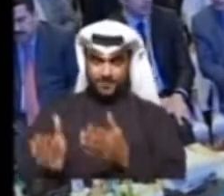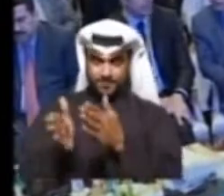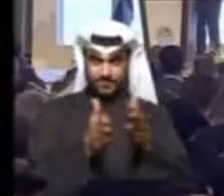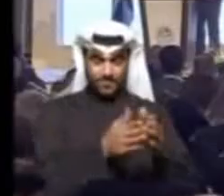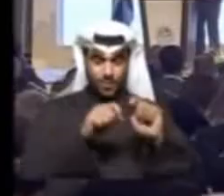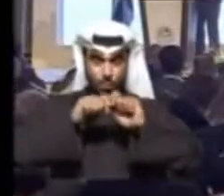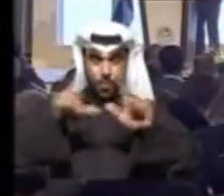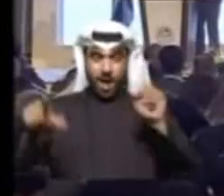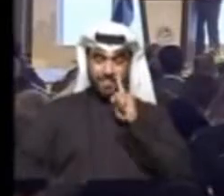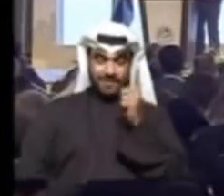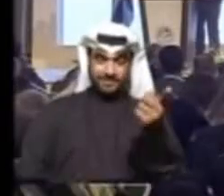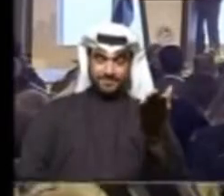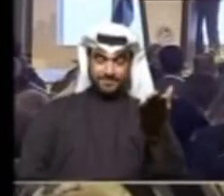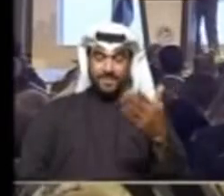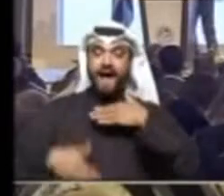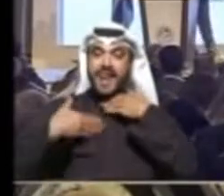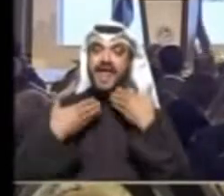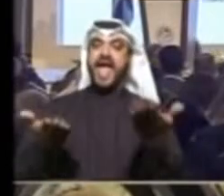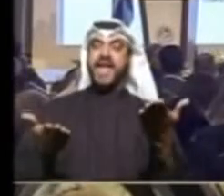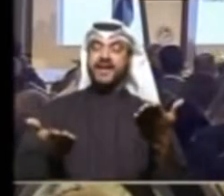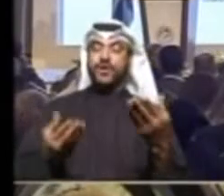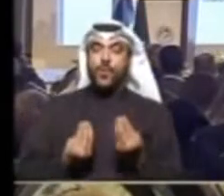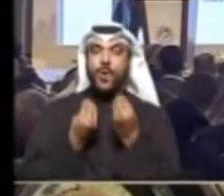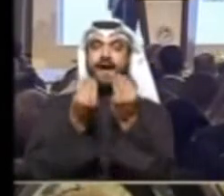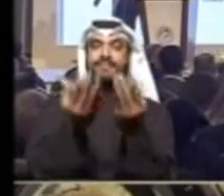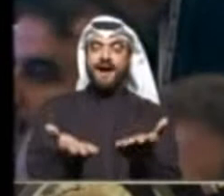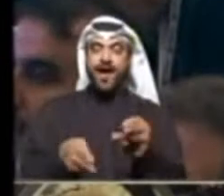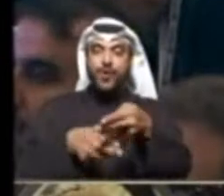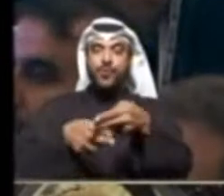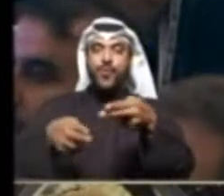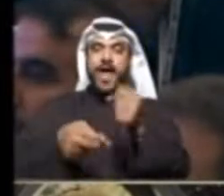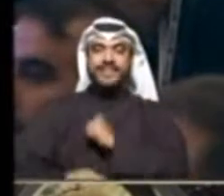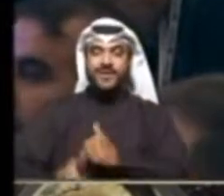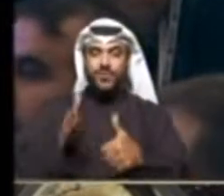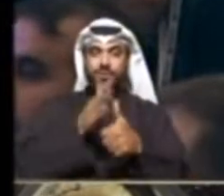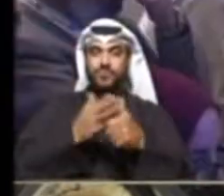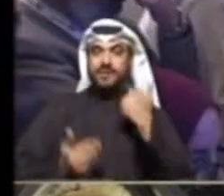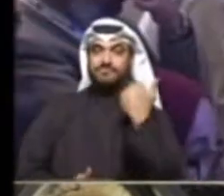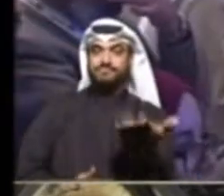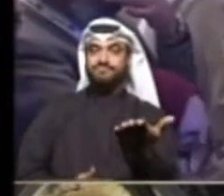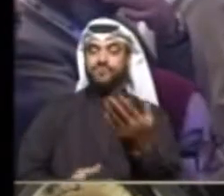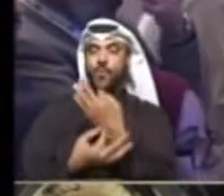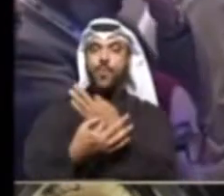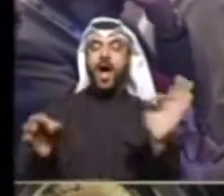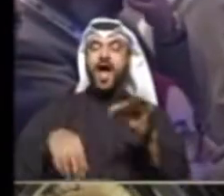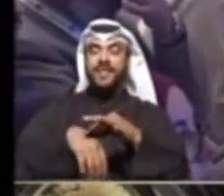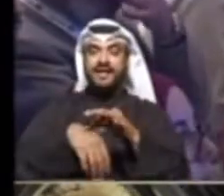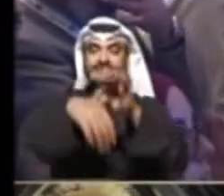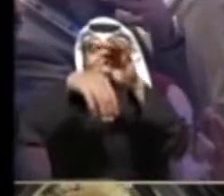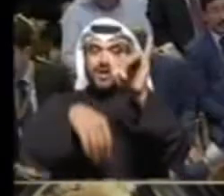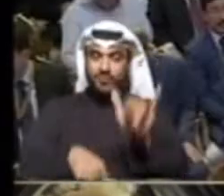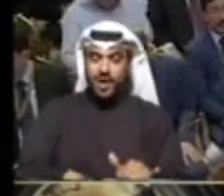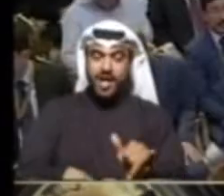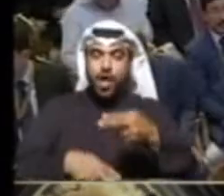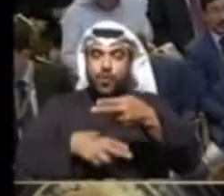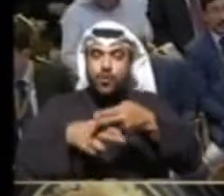كونها قلعة دائمة للخير والعطاء ومنبع للعديد من المبادرات الخيرية ذات البعد الإنساني،